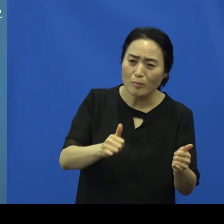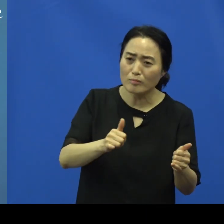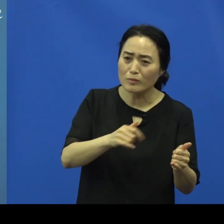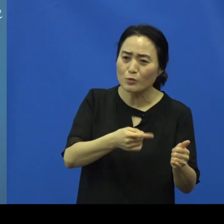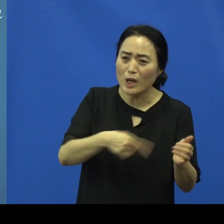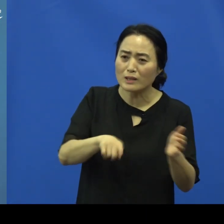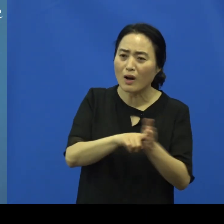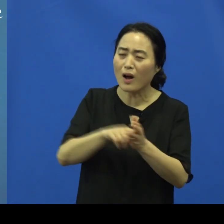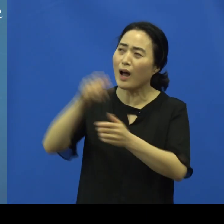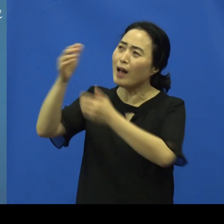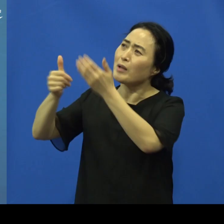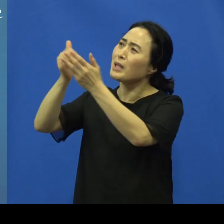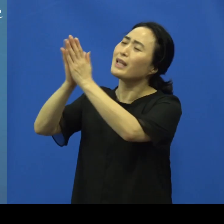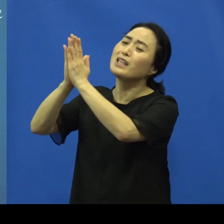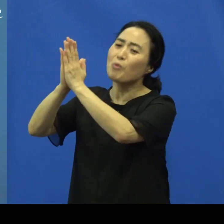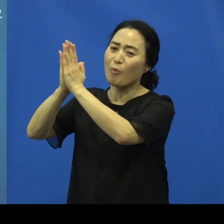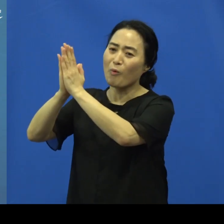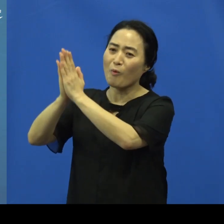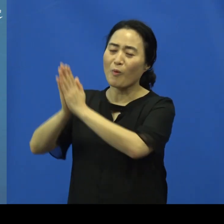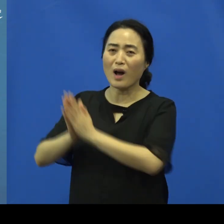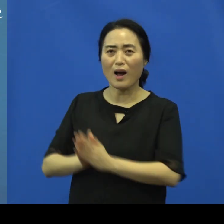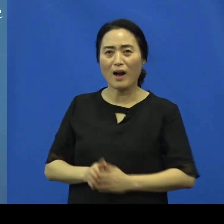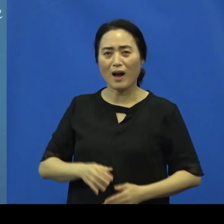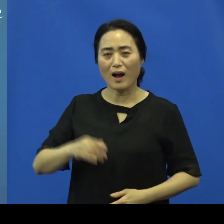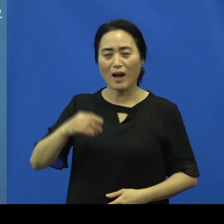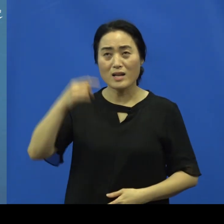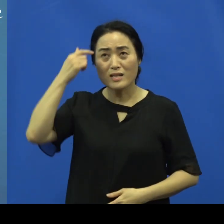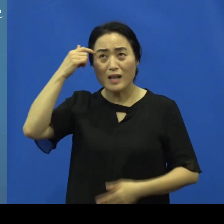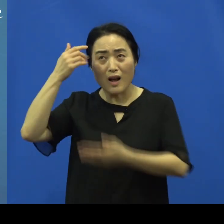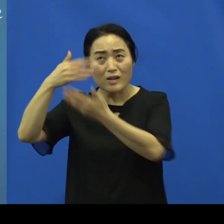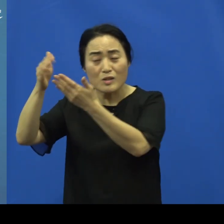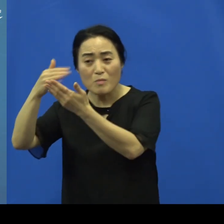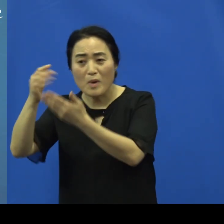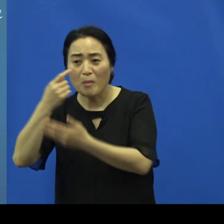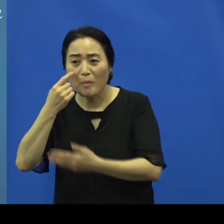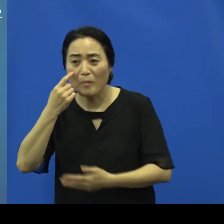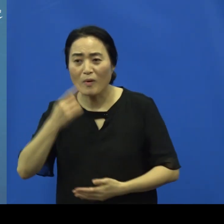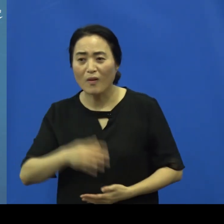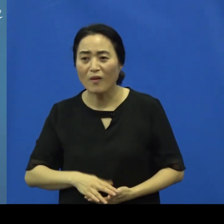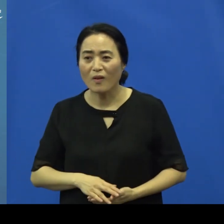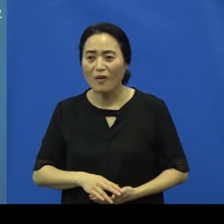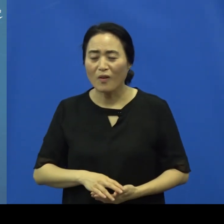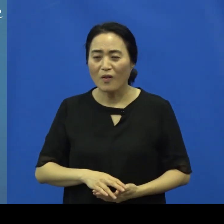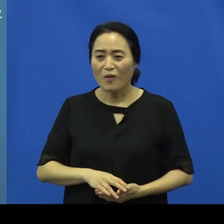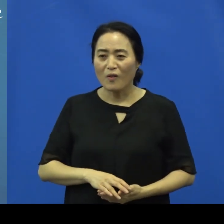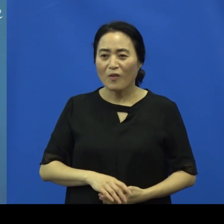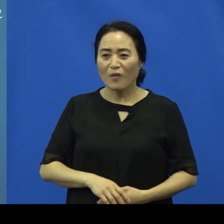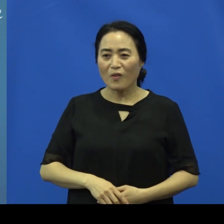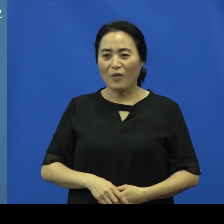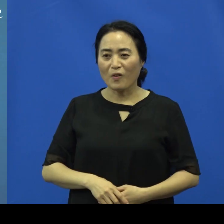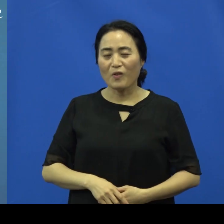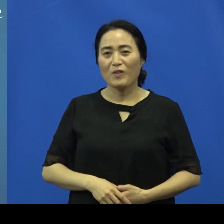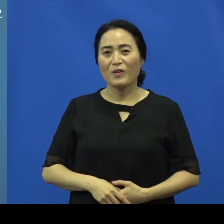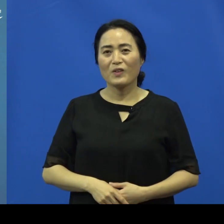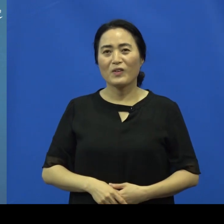야, 여러분이 한번 상상을 해보세요. 이 장면을. 기가 막힌 거잖아요.